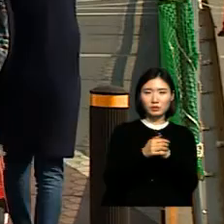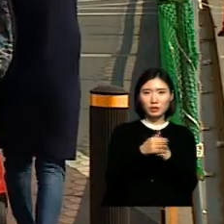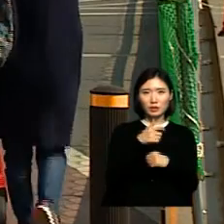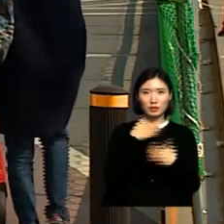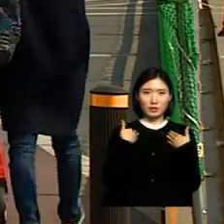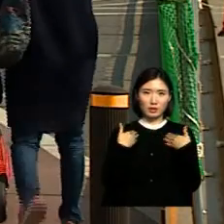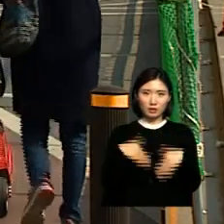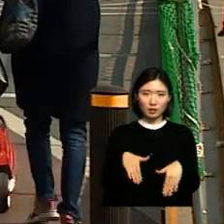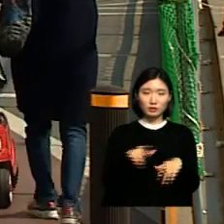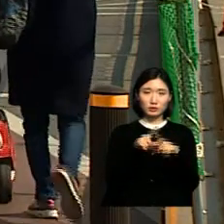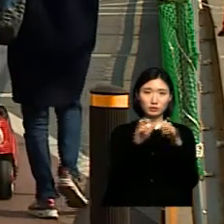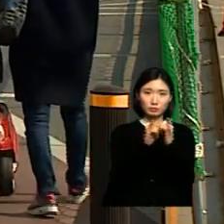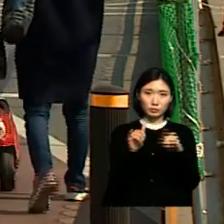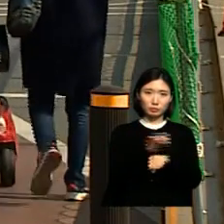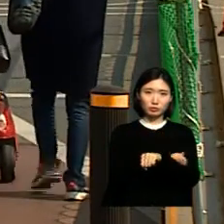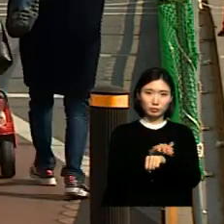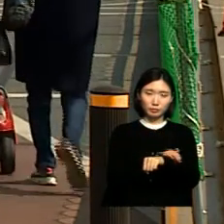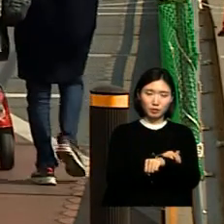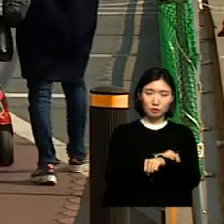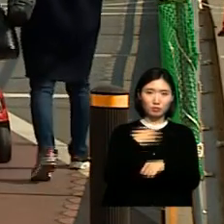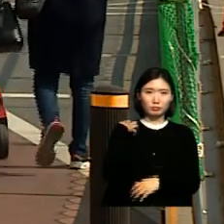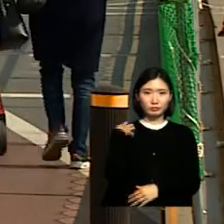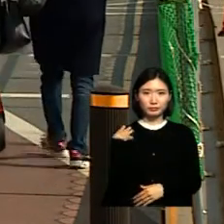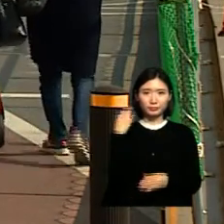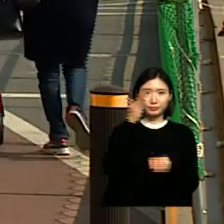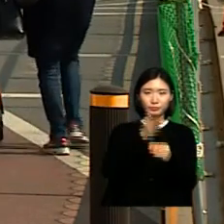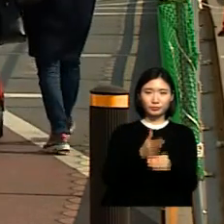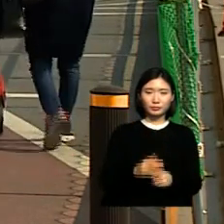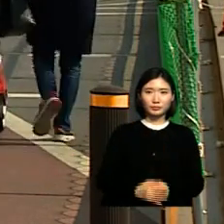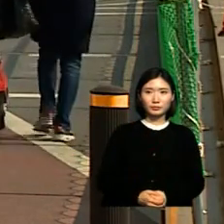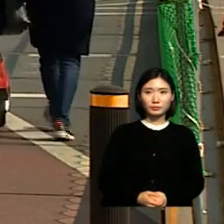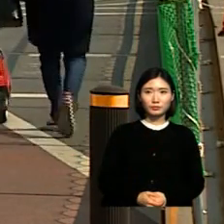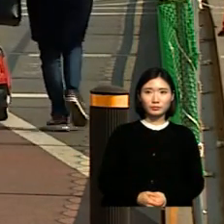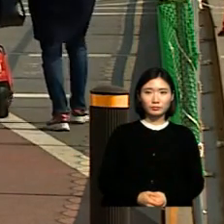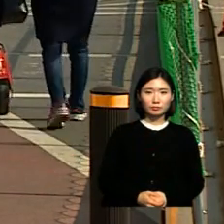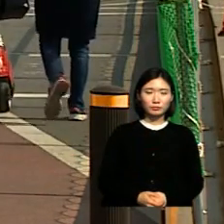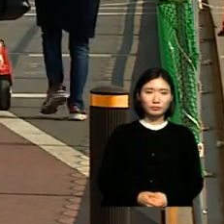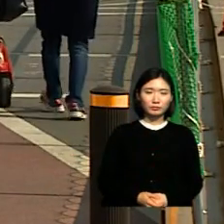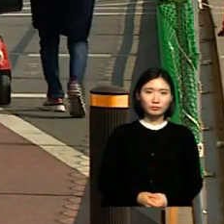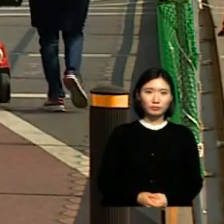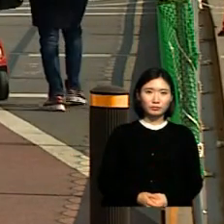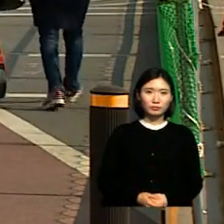불편을 가중시키고 있습니다. 딜라이브 서울 경기 케이블 TV 이상보입니다.